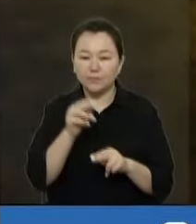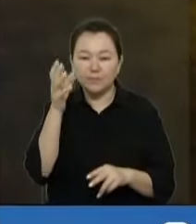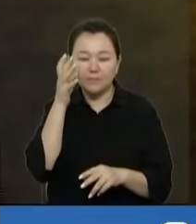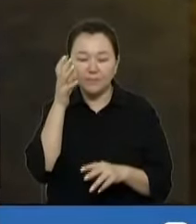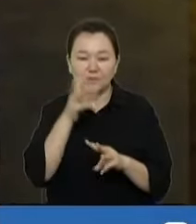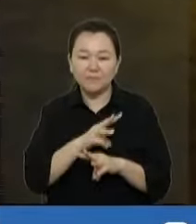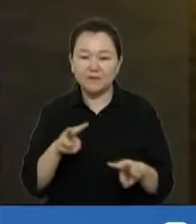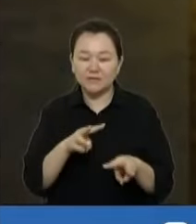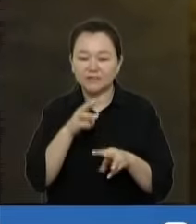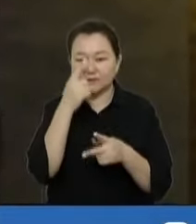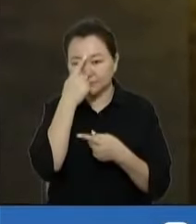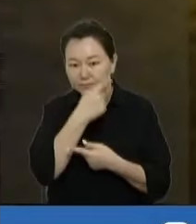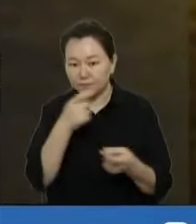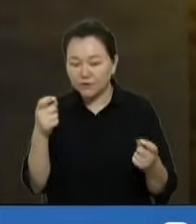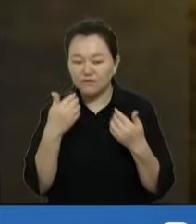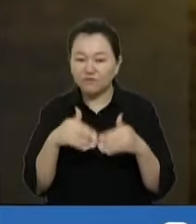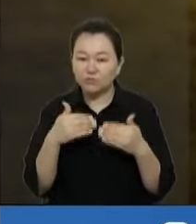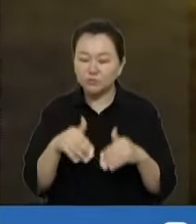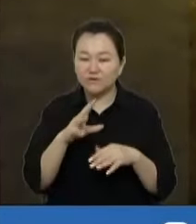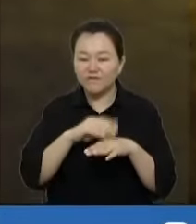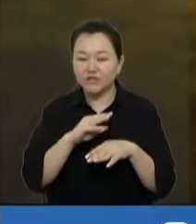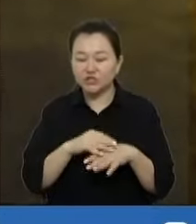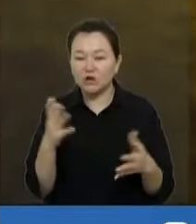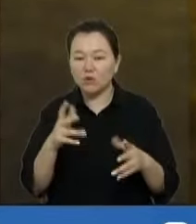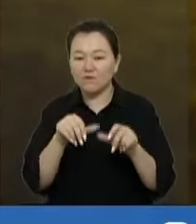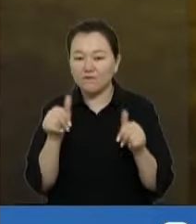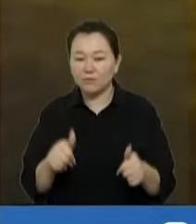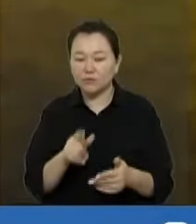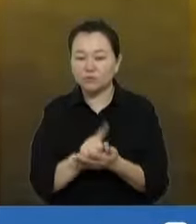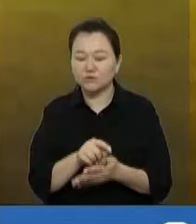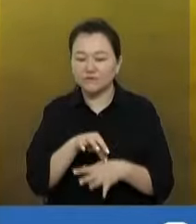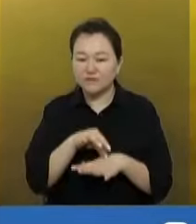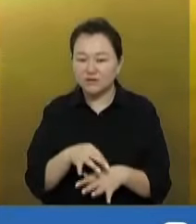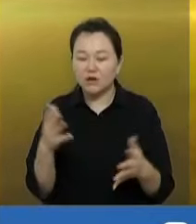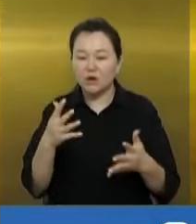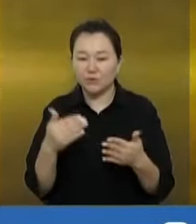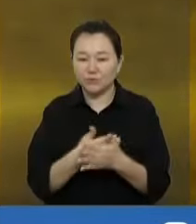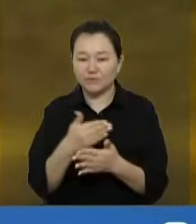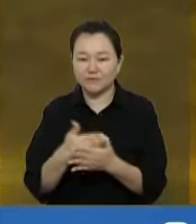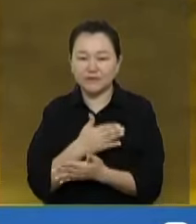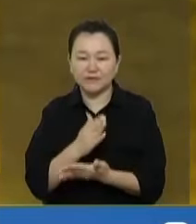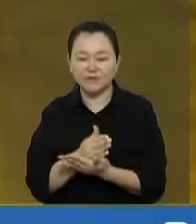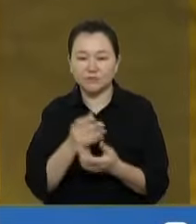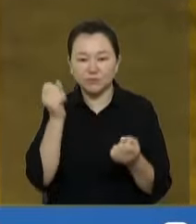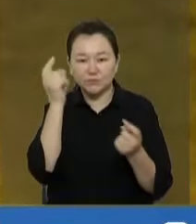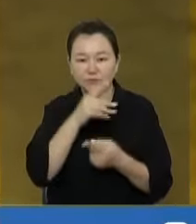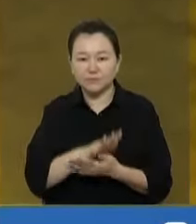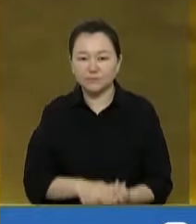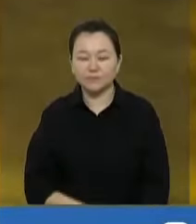мәлімдеді. Биылғы түлектер үшін мектеп бітіру кештері қандай форматта өтеді, тағандай жаңашылдықтар бар. Әріптесім біліп келген